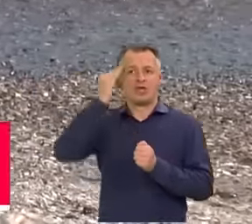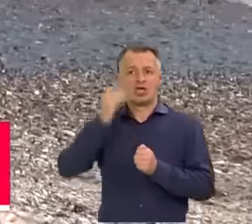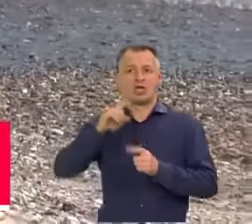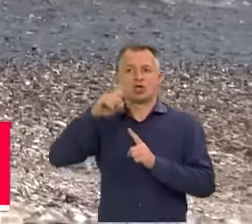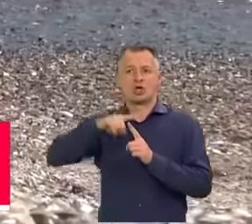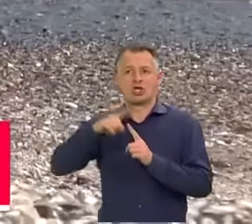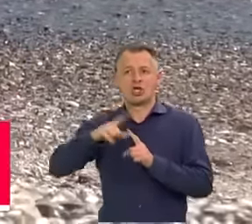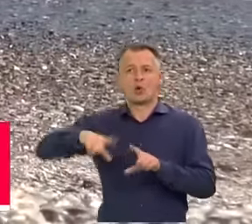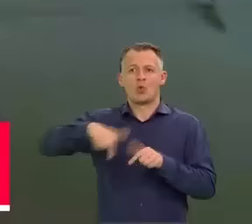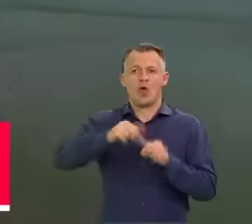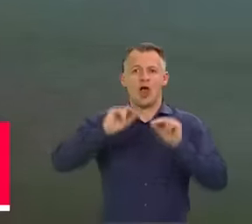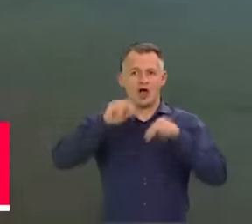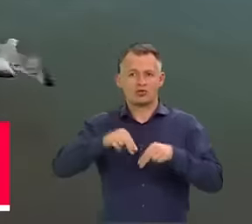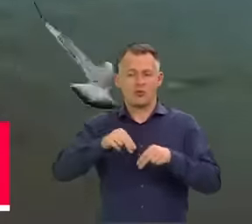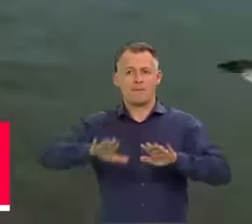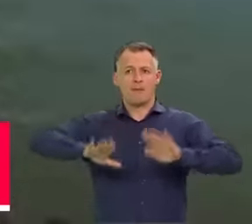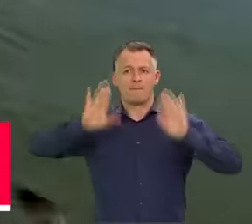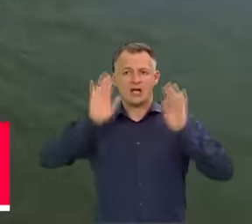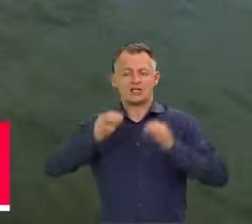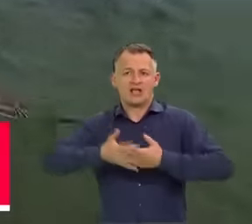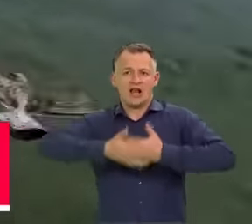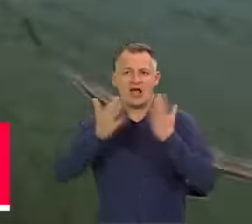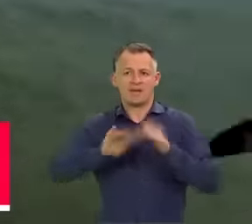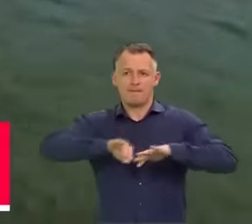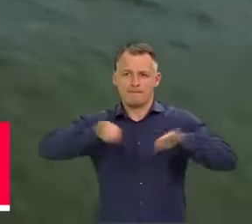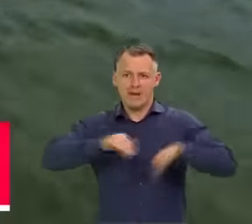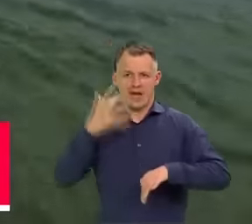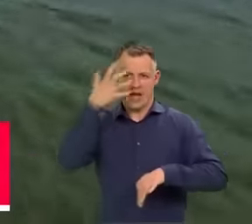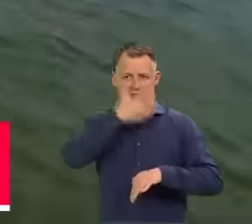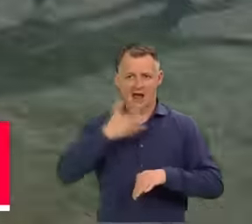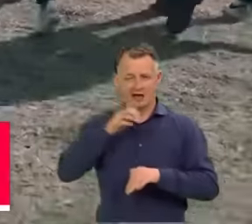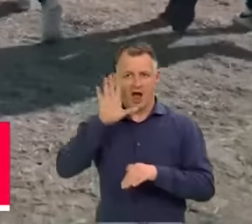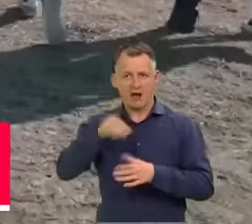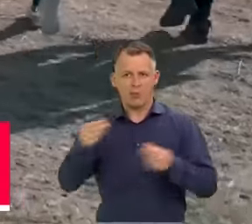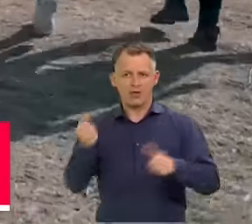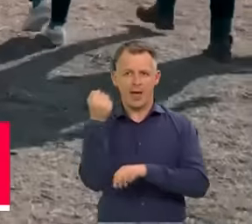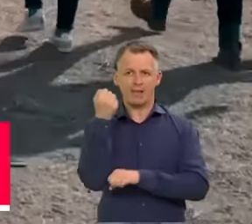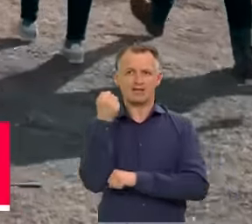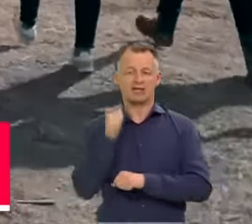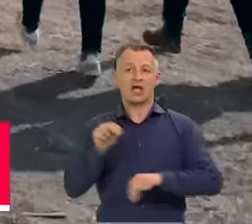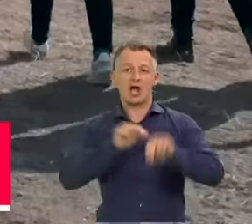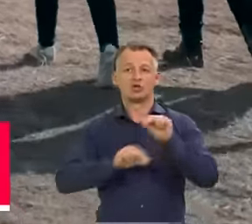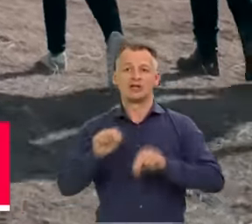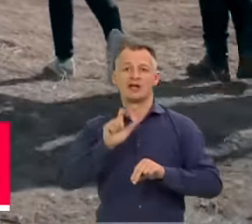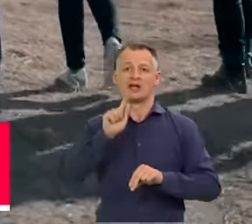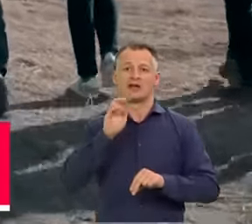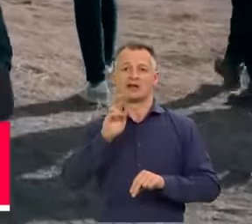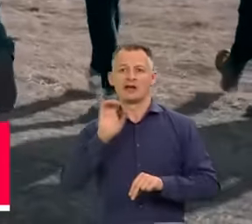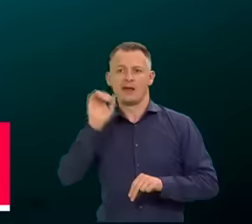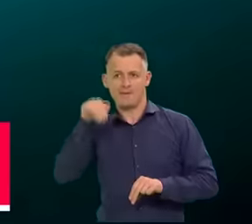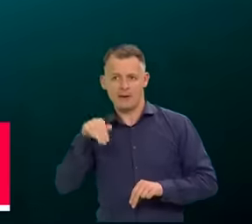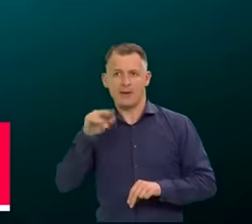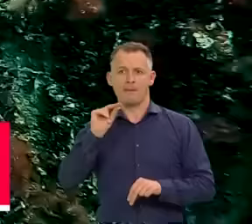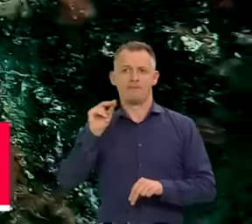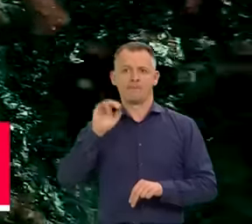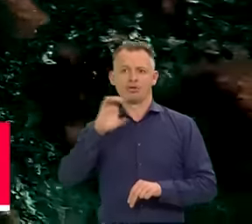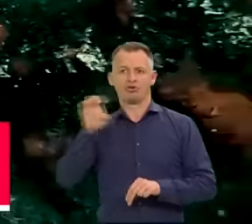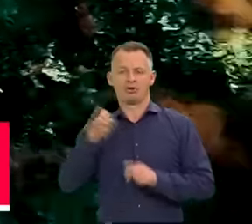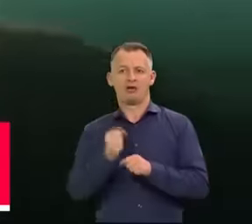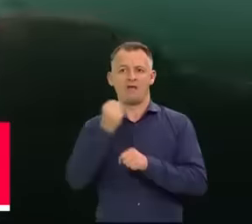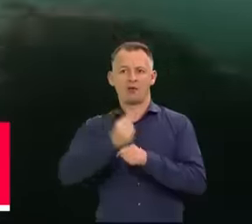ajung de multe ori pe plajă. Este cert că Marea Neagră se confruntă cu amenințări. Organizația Greenpeace a lansat un raport care